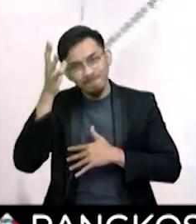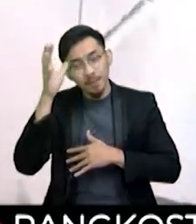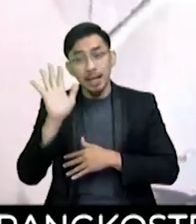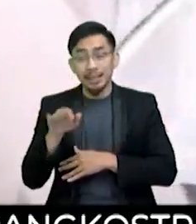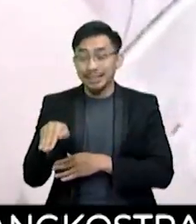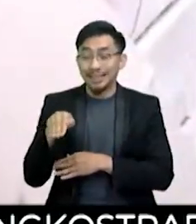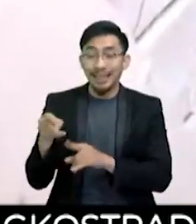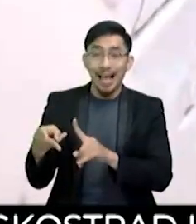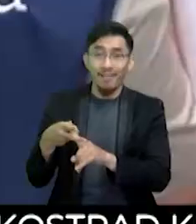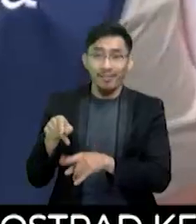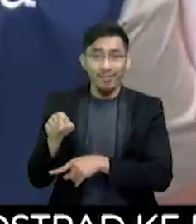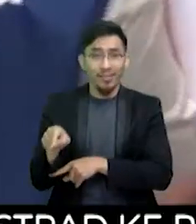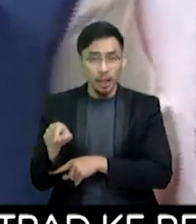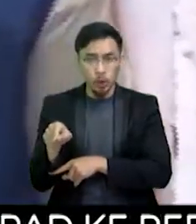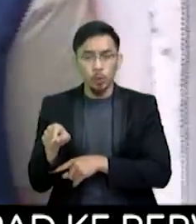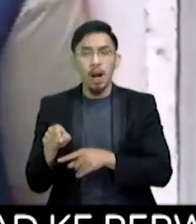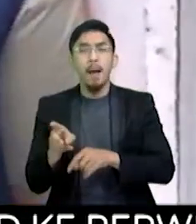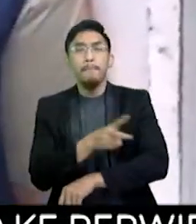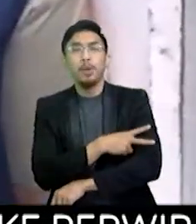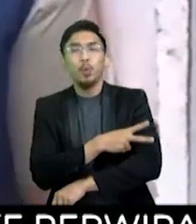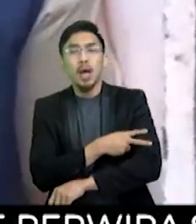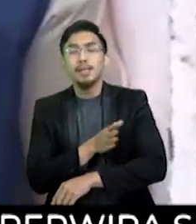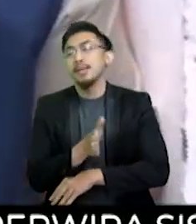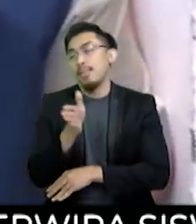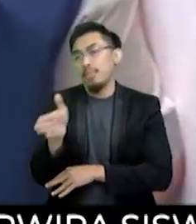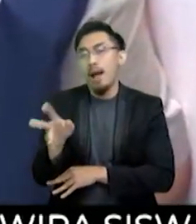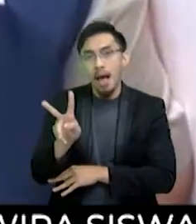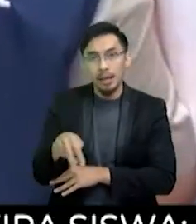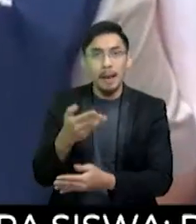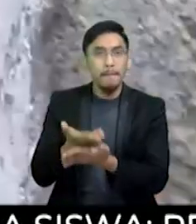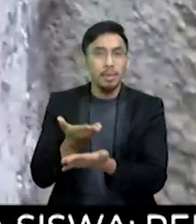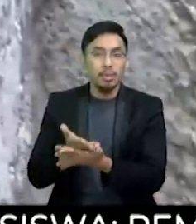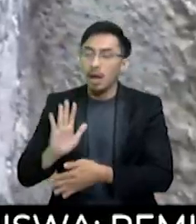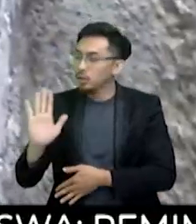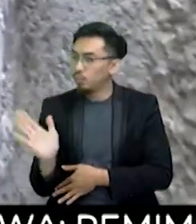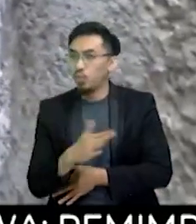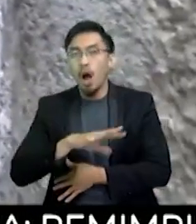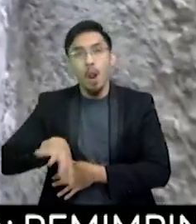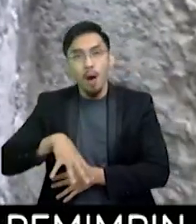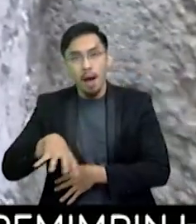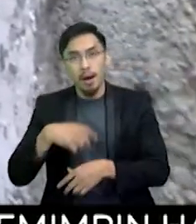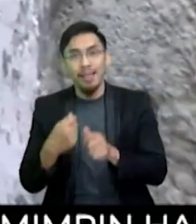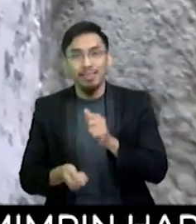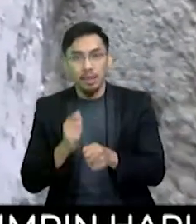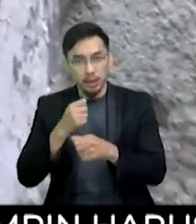guna mengajak seluruh anggota keluarga menjalani tes PCR sebagai upaya deteksi dini dan mencegah penyebaran COVID-19 kian